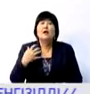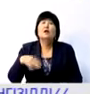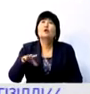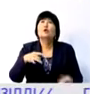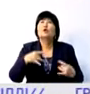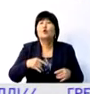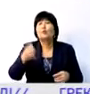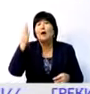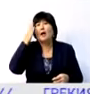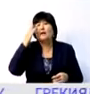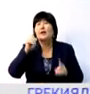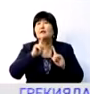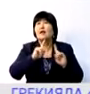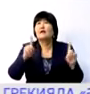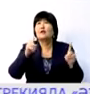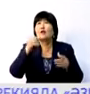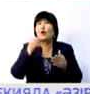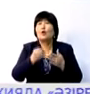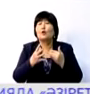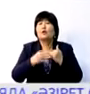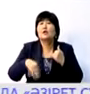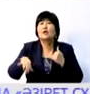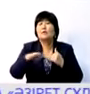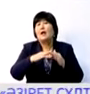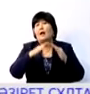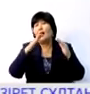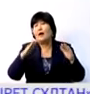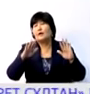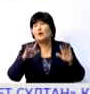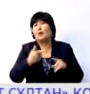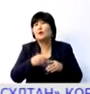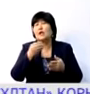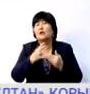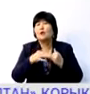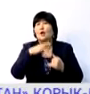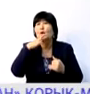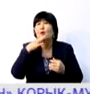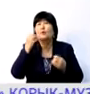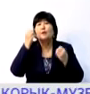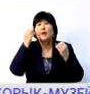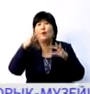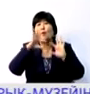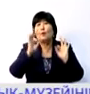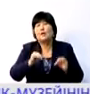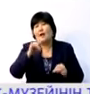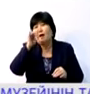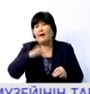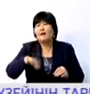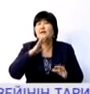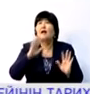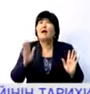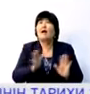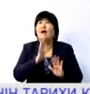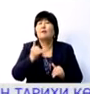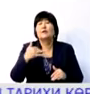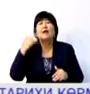тума таланттар мен дауылпаз дарындардың құтты мекені қара шаңырағы алтын ордасы. Осынау кел топырақтан талай өрелі өнерелер шығып, қазақ бүгінде ән болып